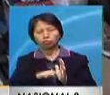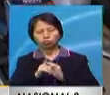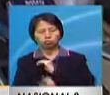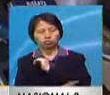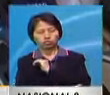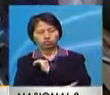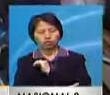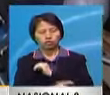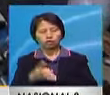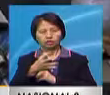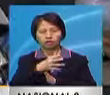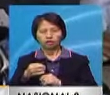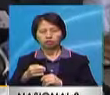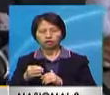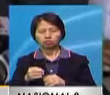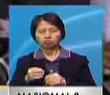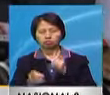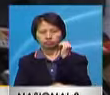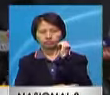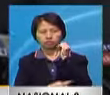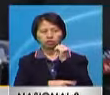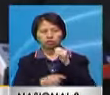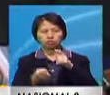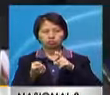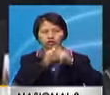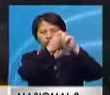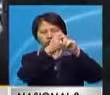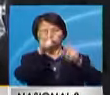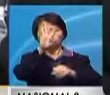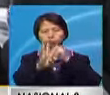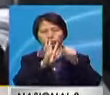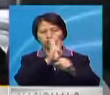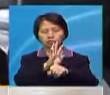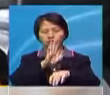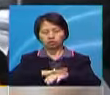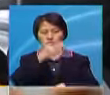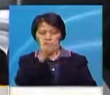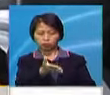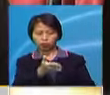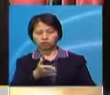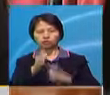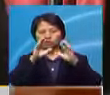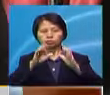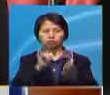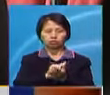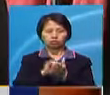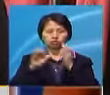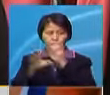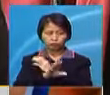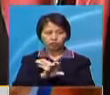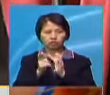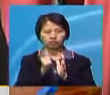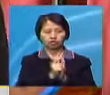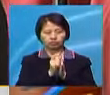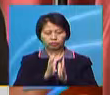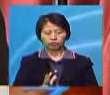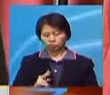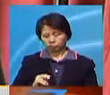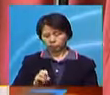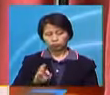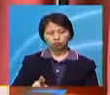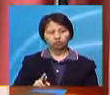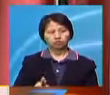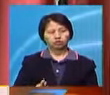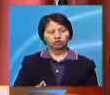hukumannya sekaligus mengekalkan hukuman penggantungan 4 tahun ke atasnya. Prosedur tersebut turut dicabar oleh peguamnya, Muhammad Nur Asmawi